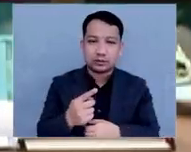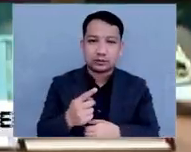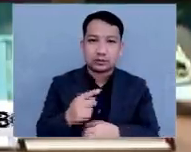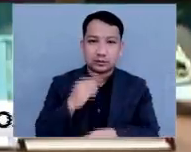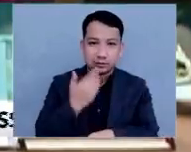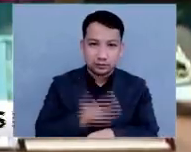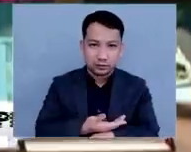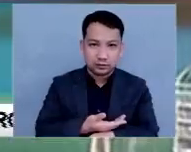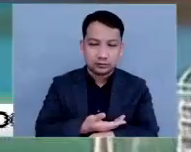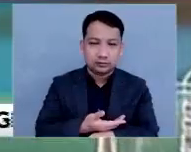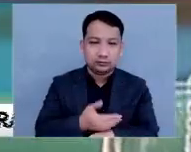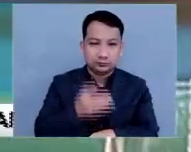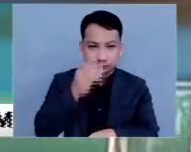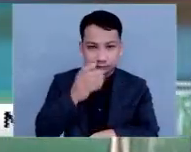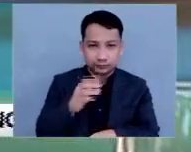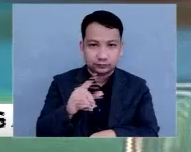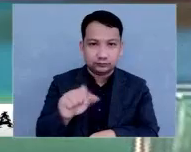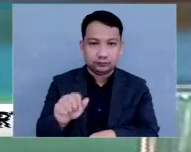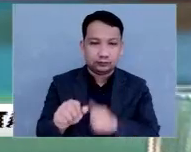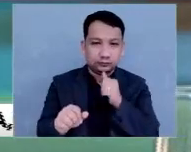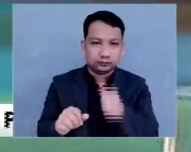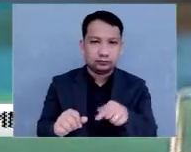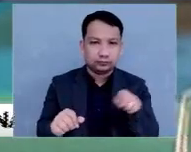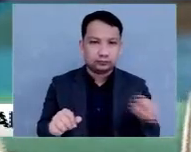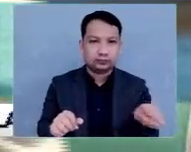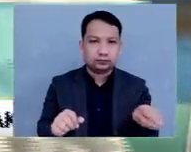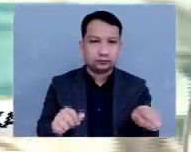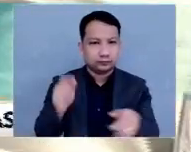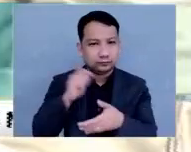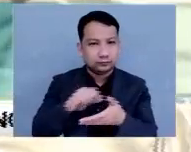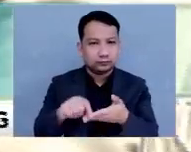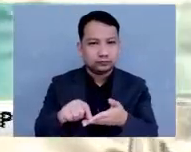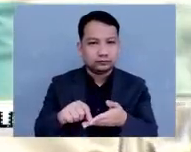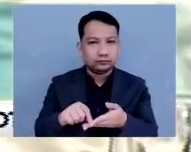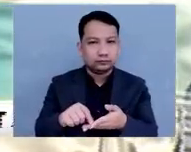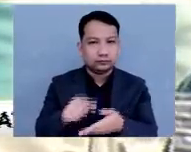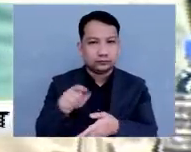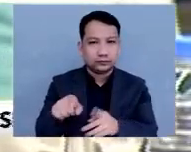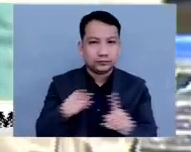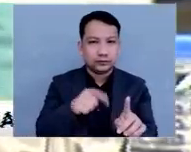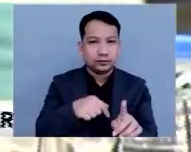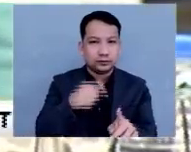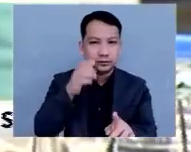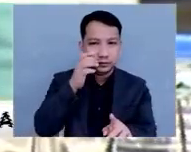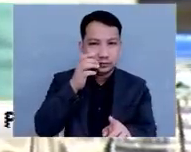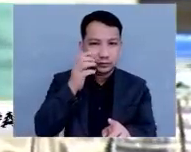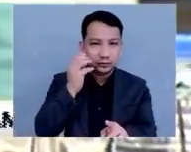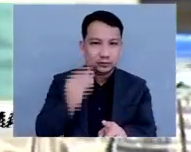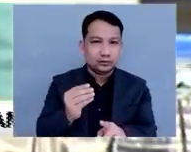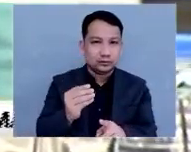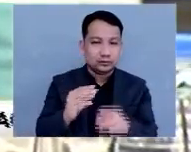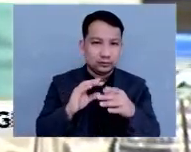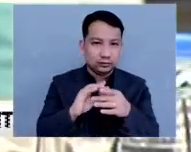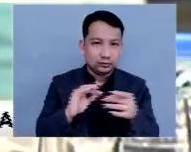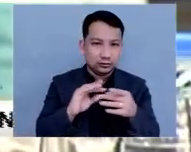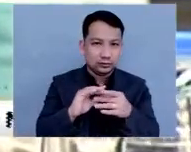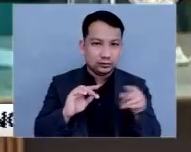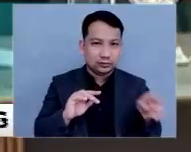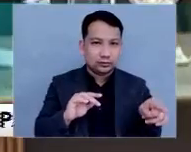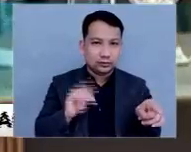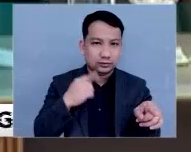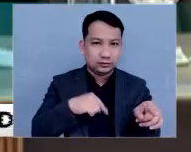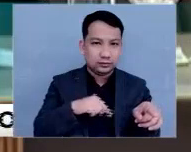daw si nakalugay at go Pero itinanggi na executive secretary ng alkalde ng sual na si shery Medina kinwento niyo pa raw sa